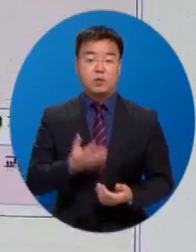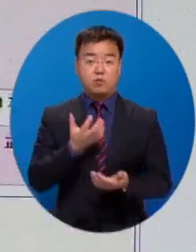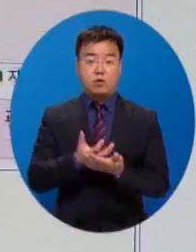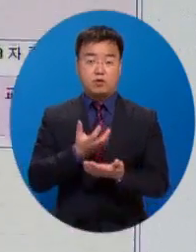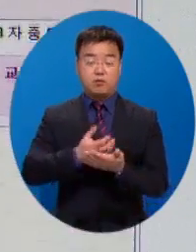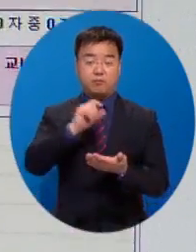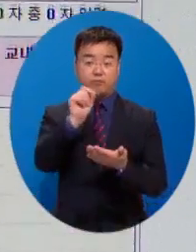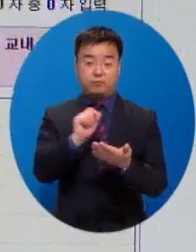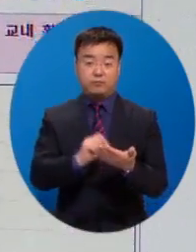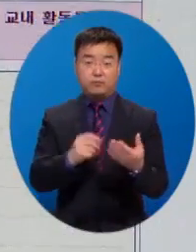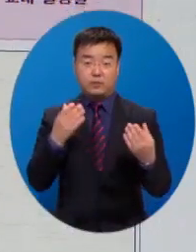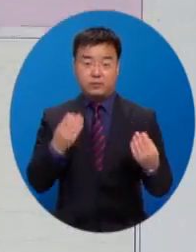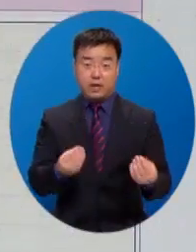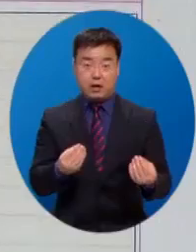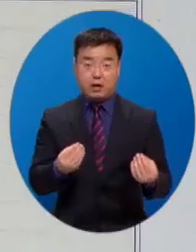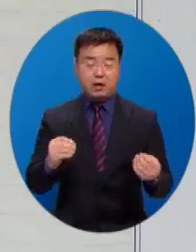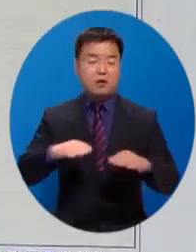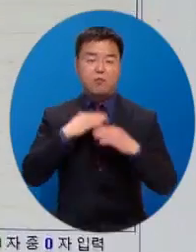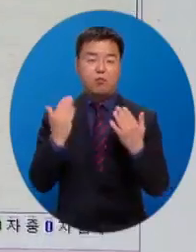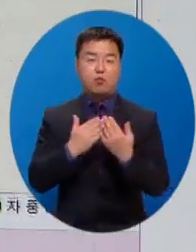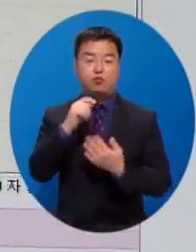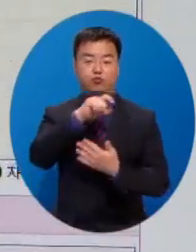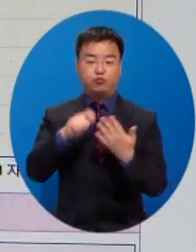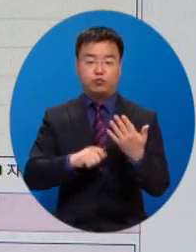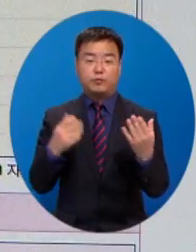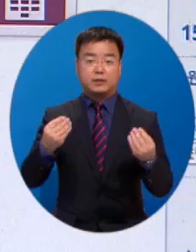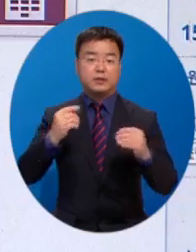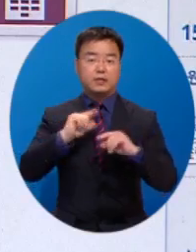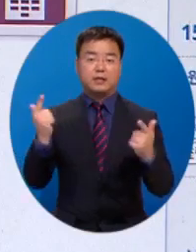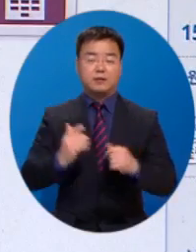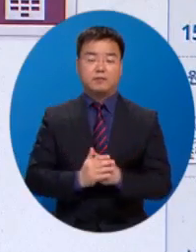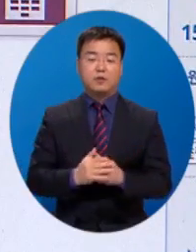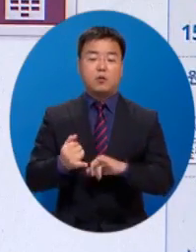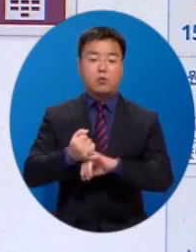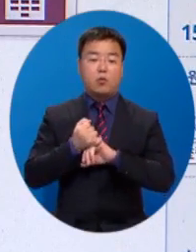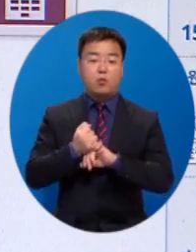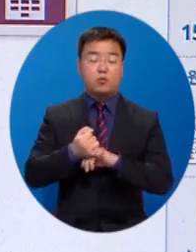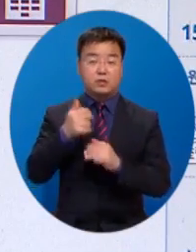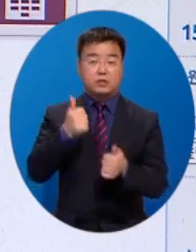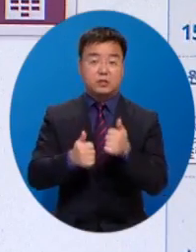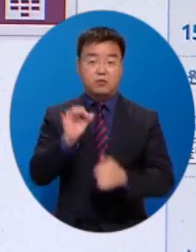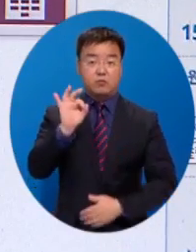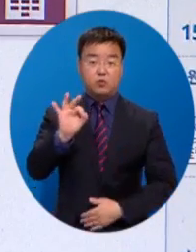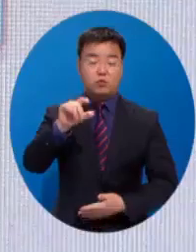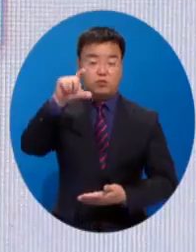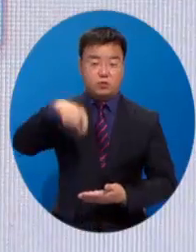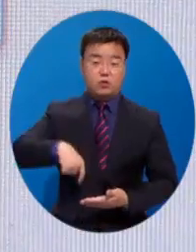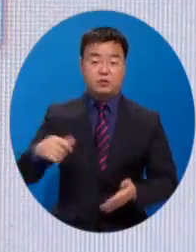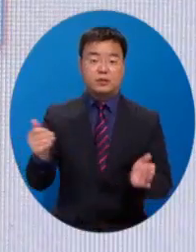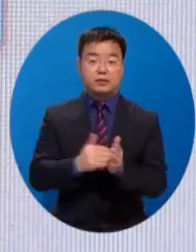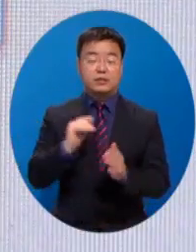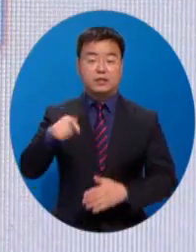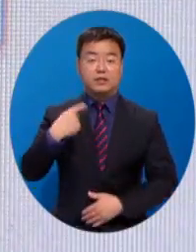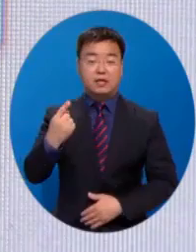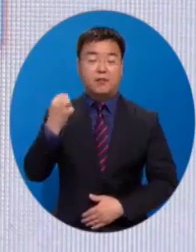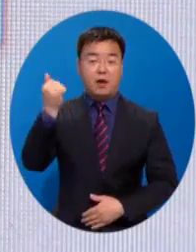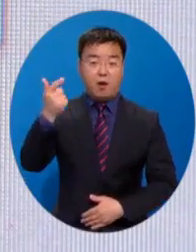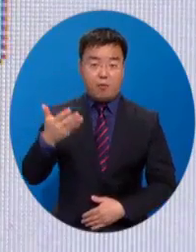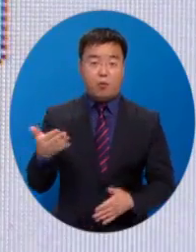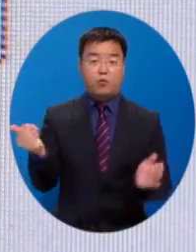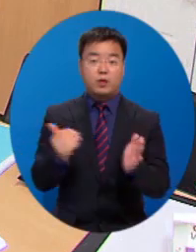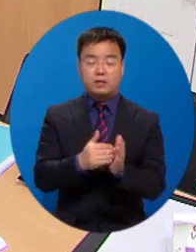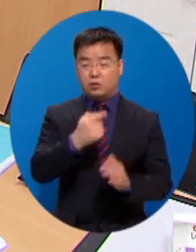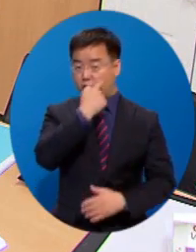작성했다고 접수가 다 끝난 것은 아닙니다 반드시 전형료 결제를 마추고 접수 번호까지 확인해야